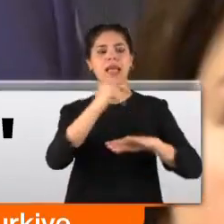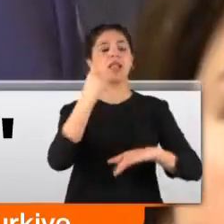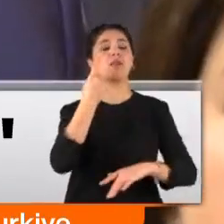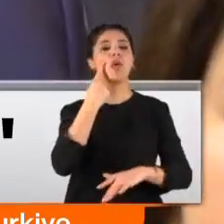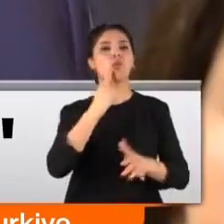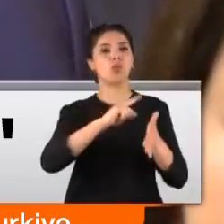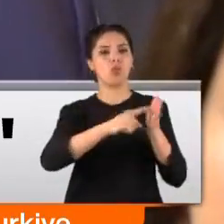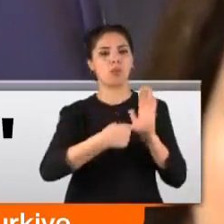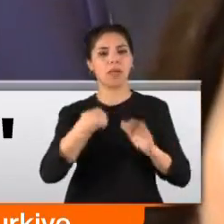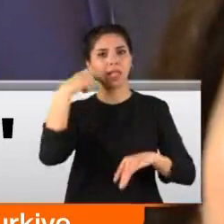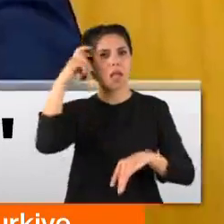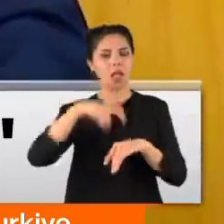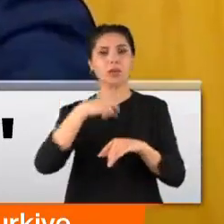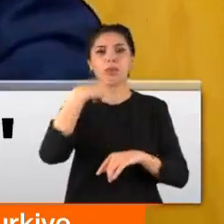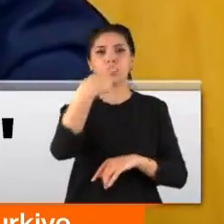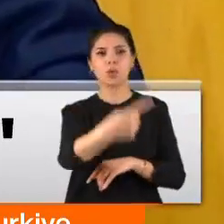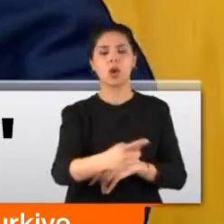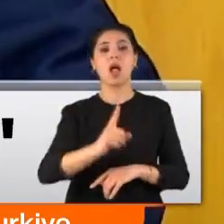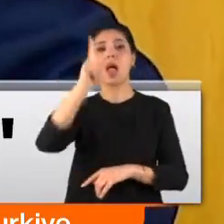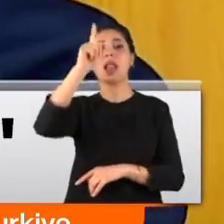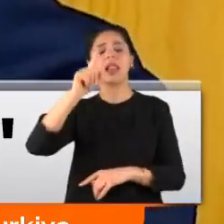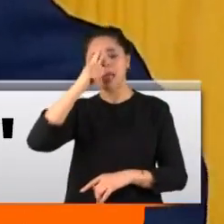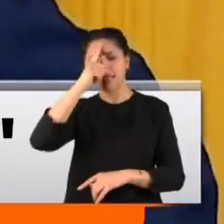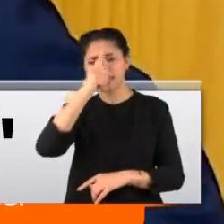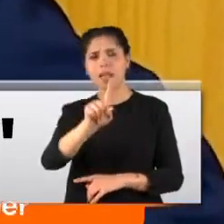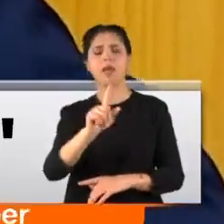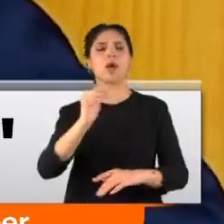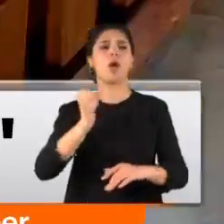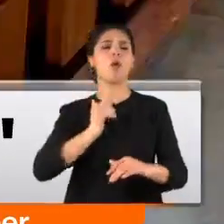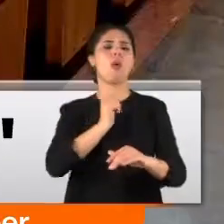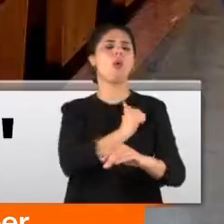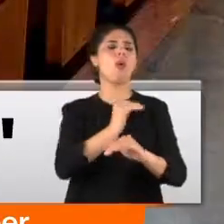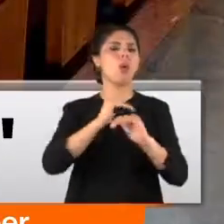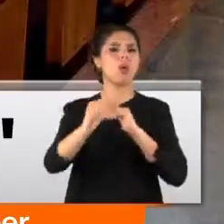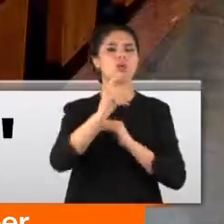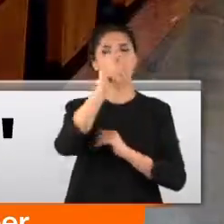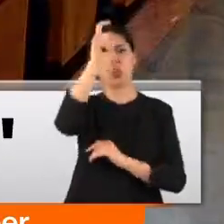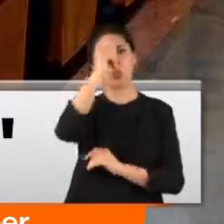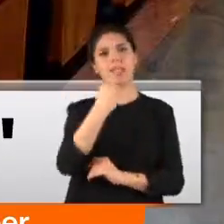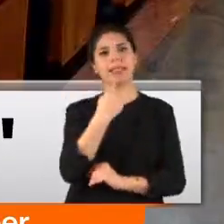hükümetine hatırlatırım ki Allah tektir, ordusu Türk'tür.